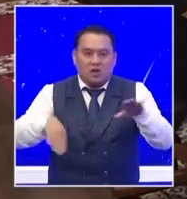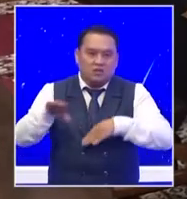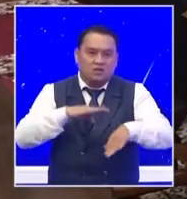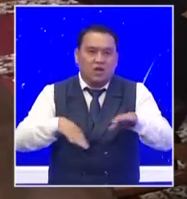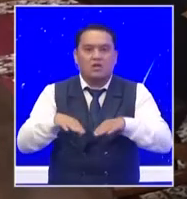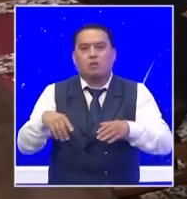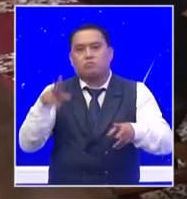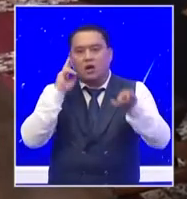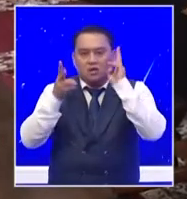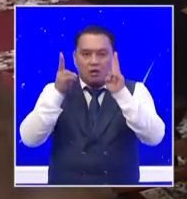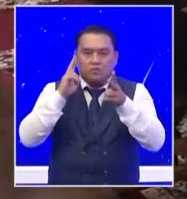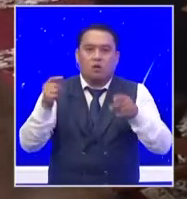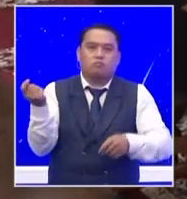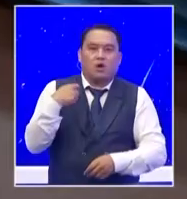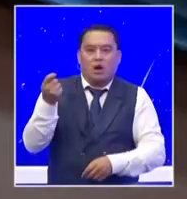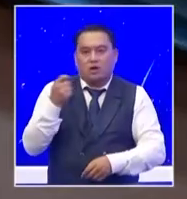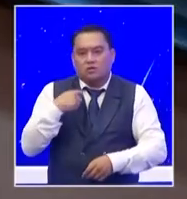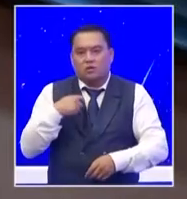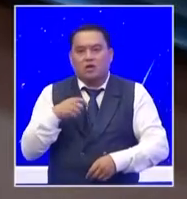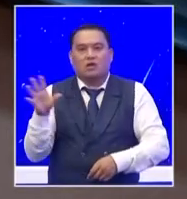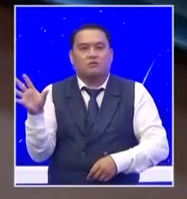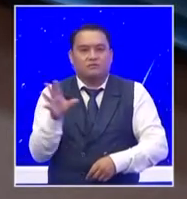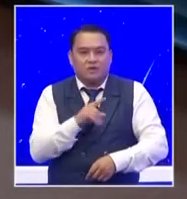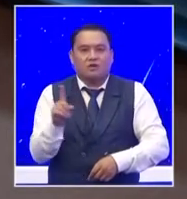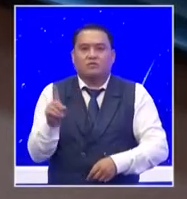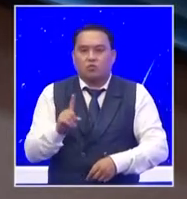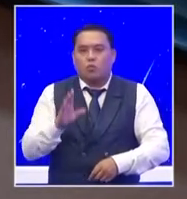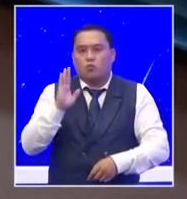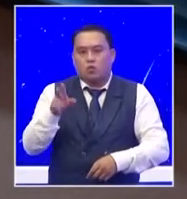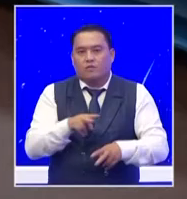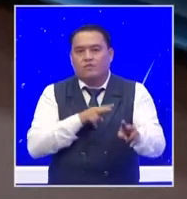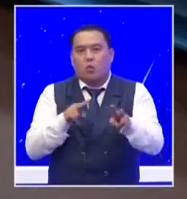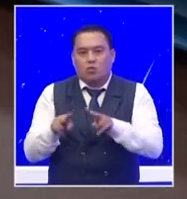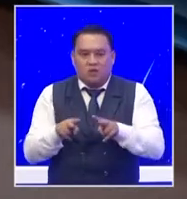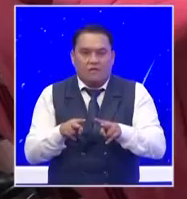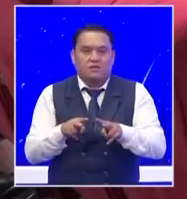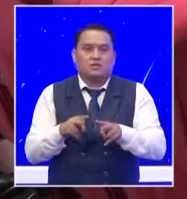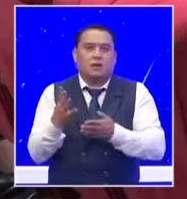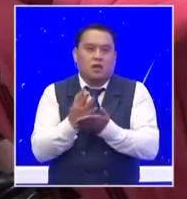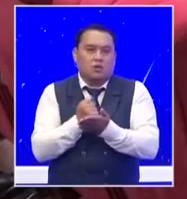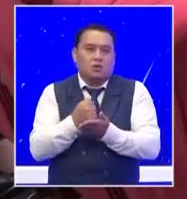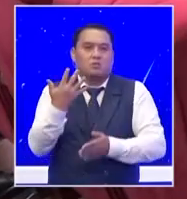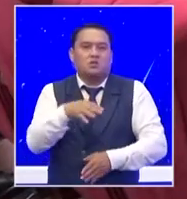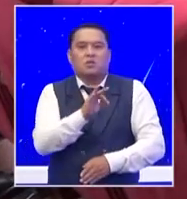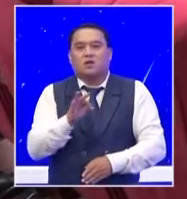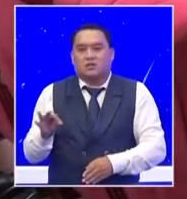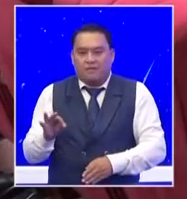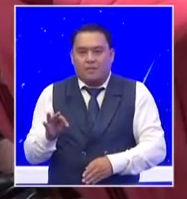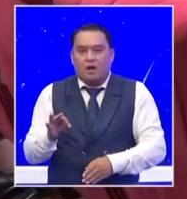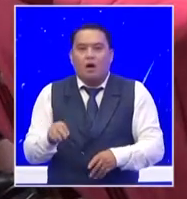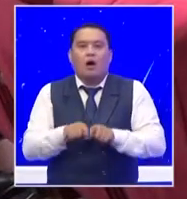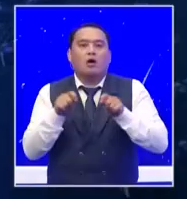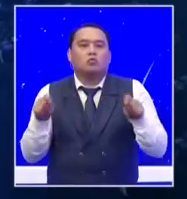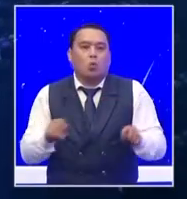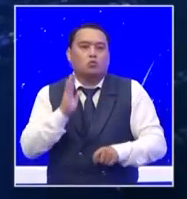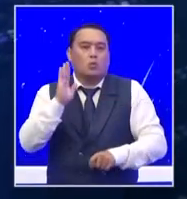красоты, парикмахерские, бани и сауны без бассейнов. Однако все они будут функционировать с заполняемостью до 50%.